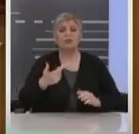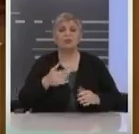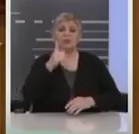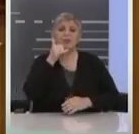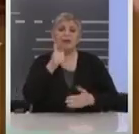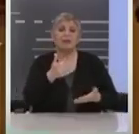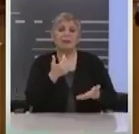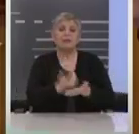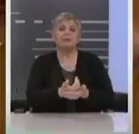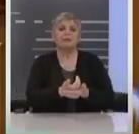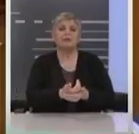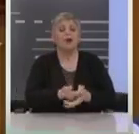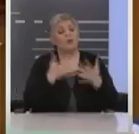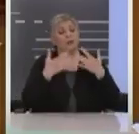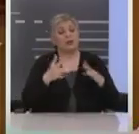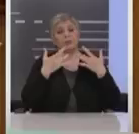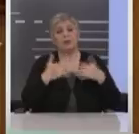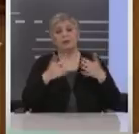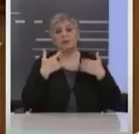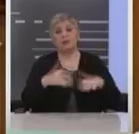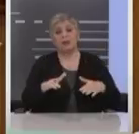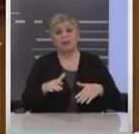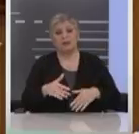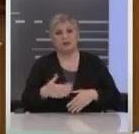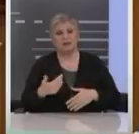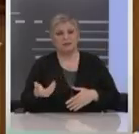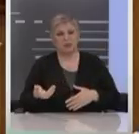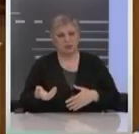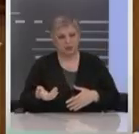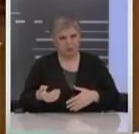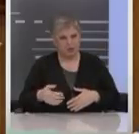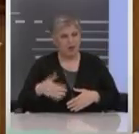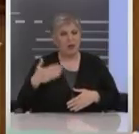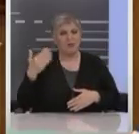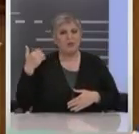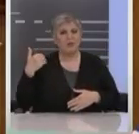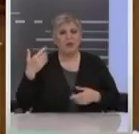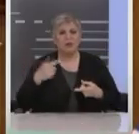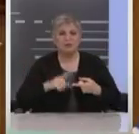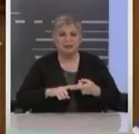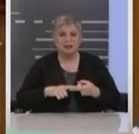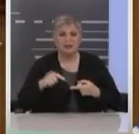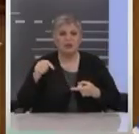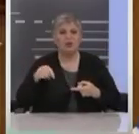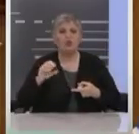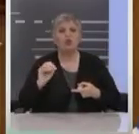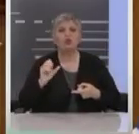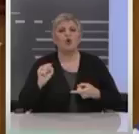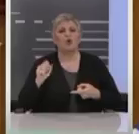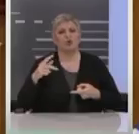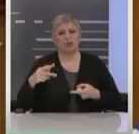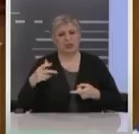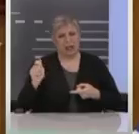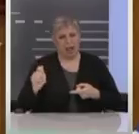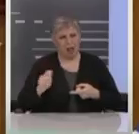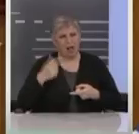έχει αφήσει και κανέναν υπουργό να μην ζητήσει παρέτηση. Έχει ζητήσει την παρέτηση του Τόσκα, πρέπει να είναι ο αγαπημένος του, έχει ζητήσει